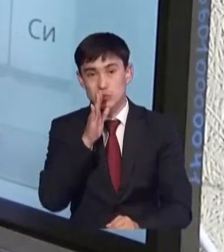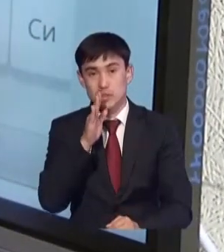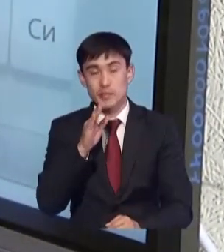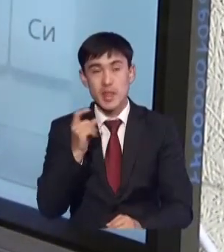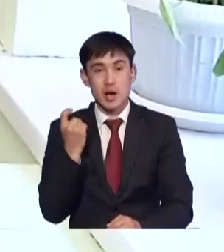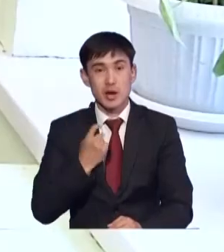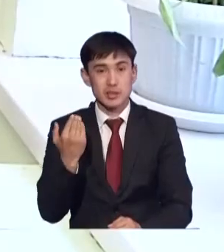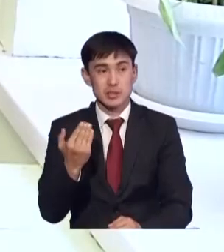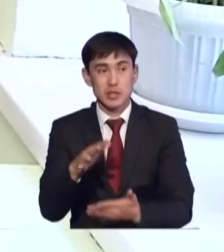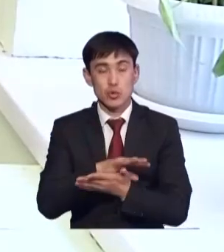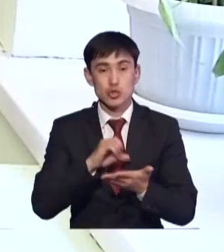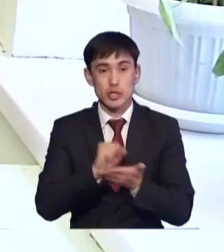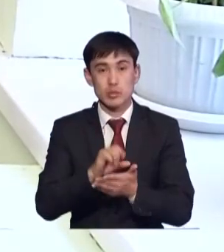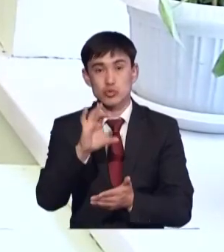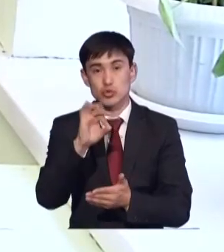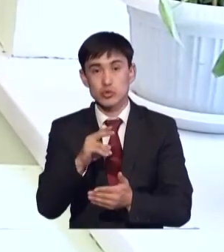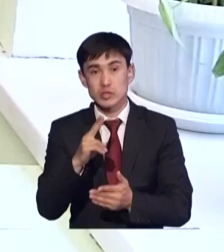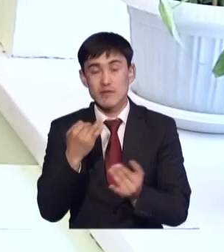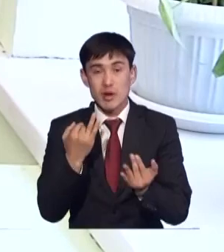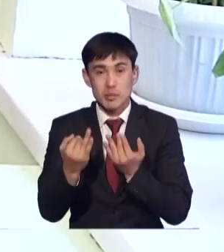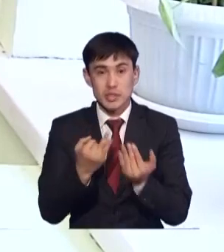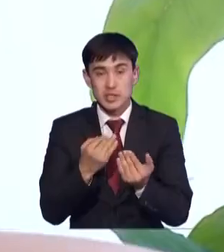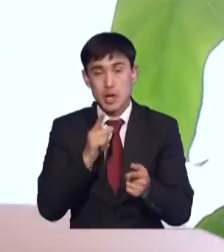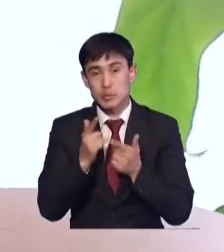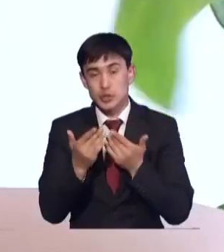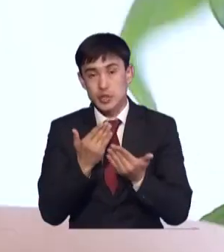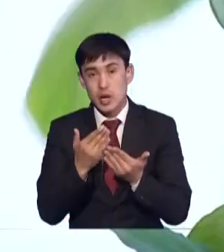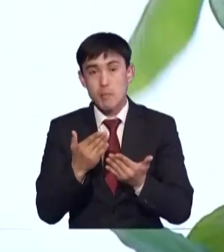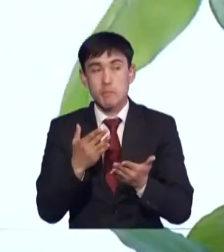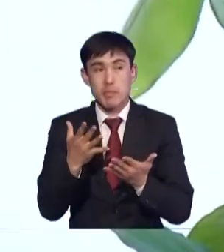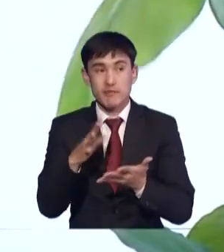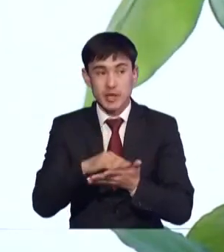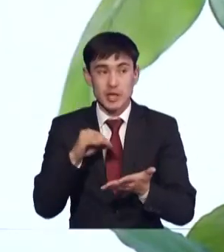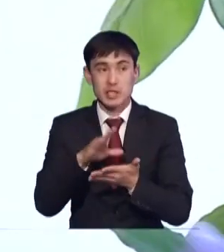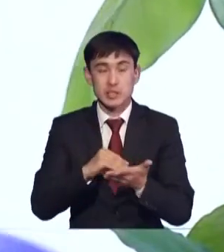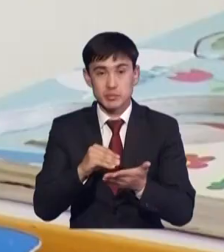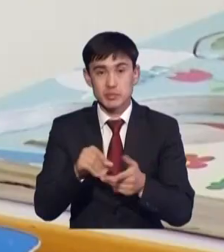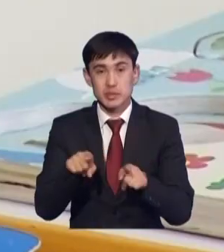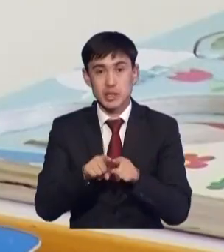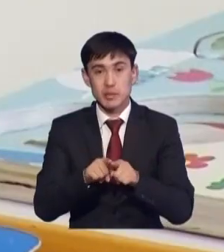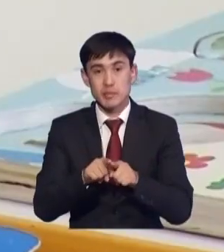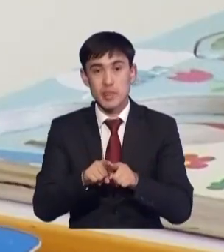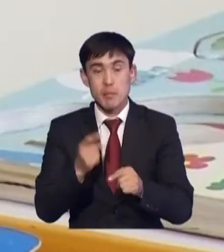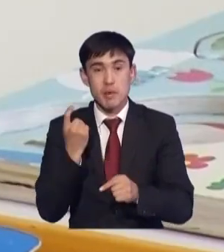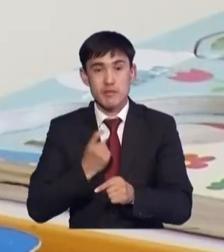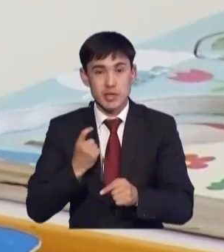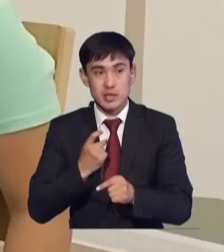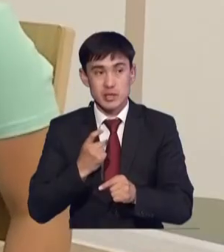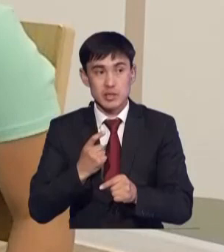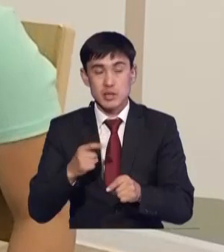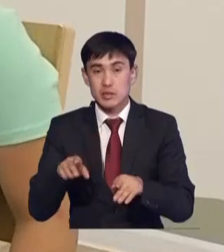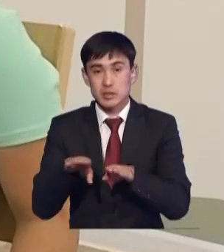характеризующиеся нарушением социального взаимодействия и общения повторяющимися и стереотипные моделями поведения и